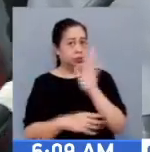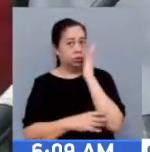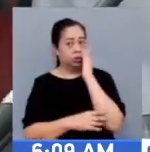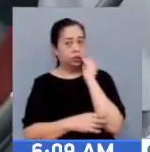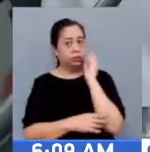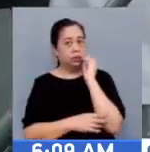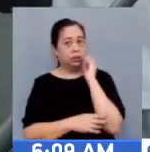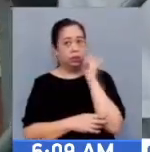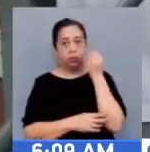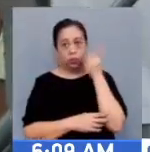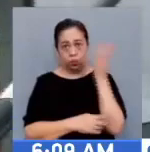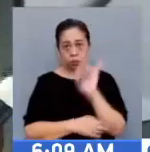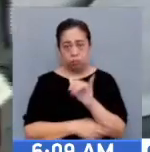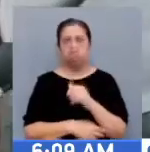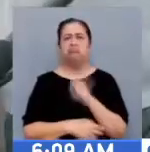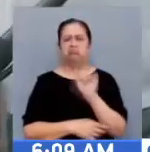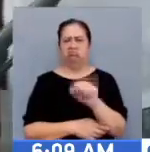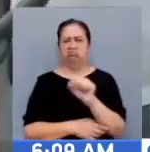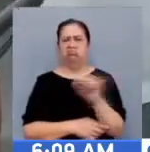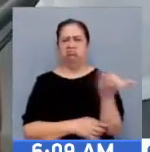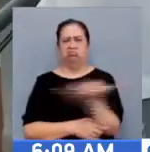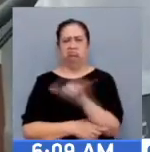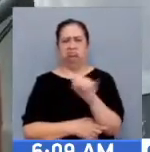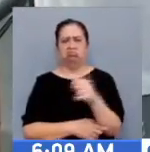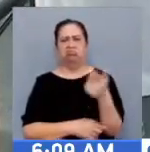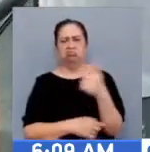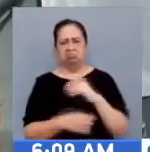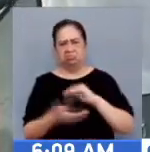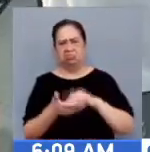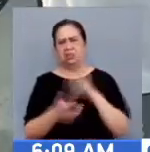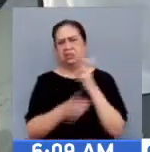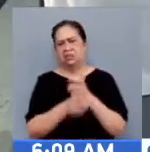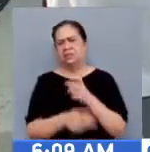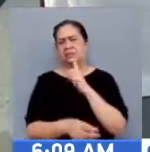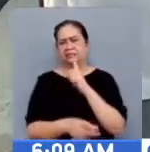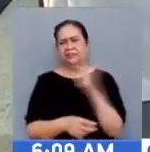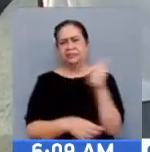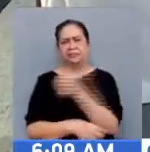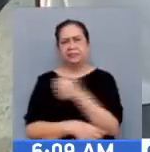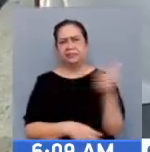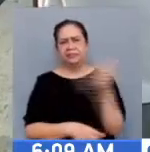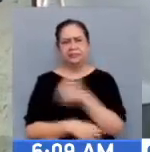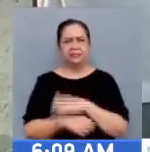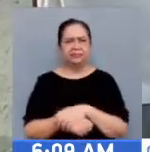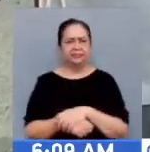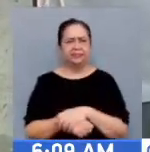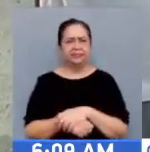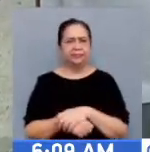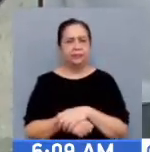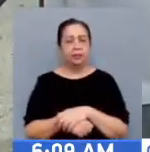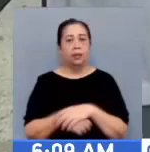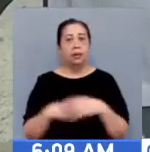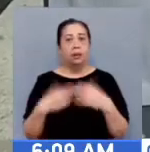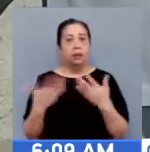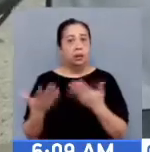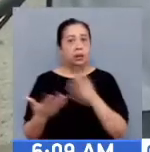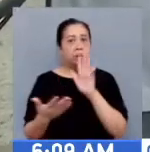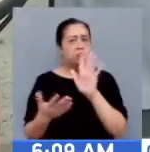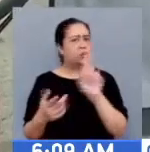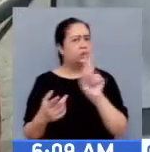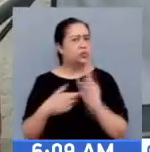na? Opo, ganun din po. Pahirapan? Pahirapan po talaga. Ay, nako, ganun pa. Yung inyong pong reaksyon naman doon